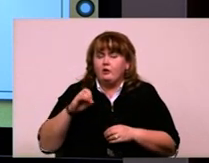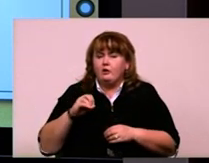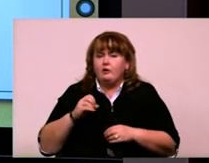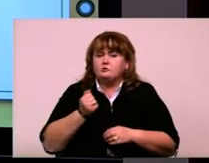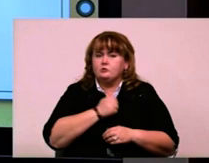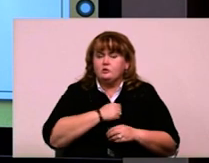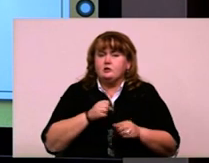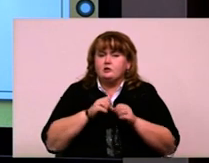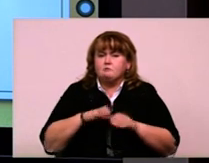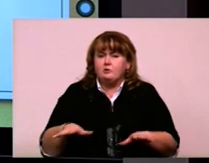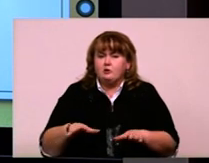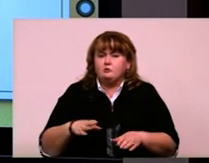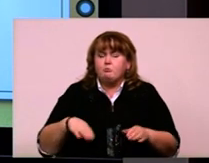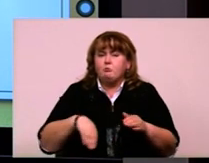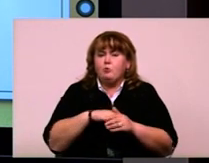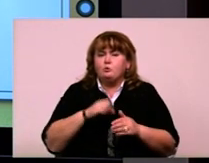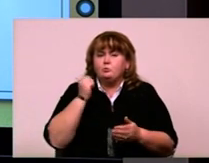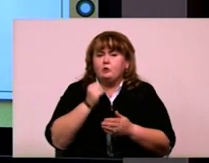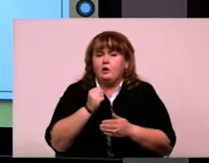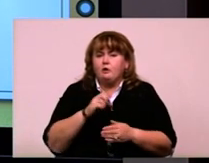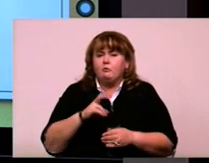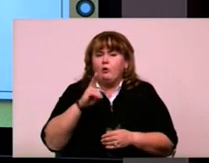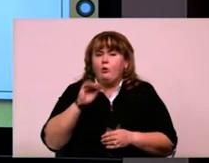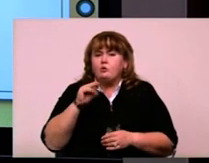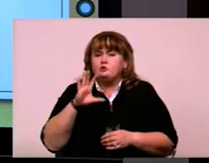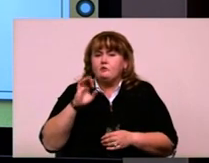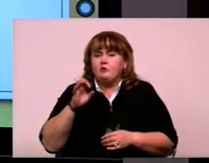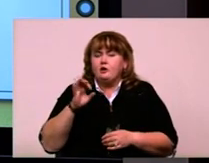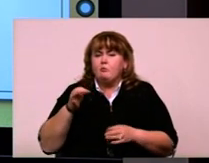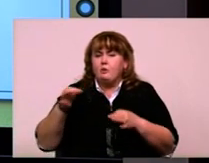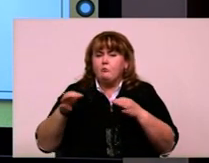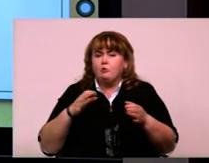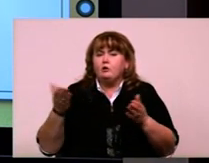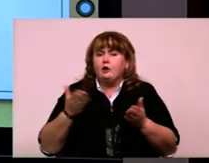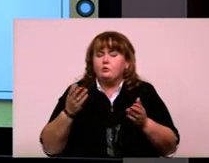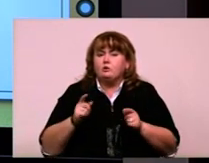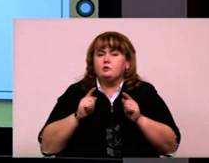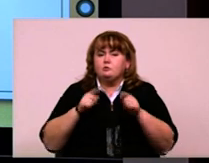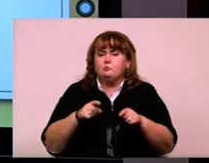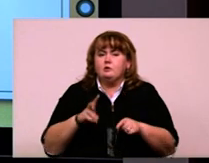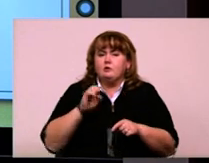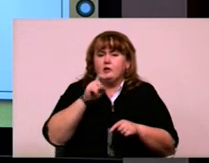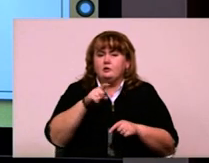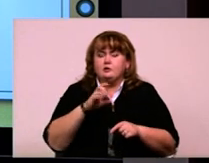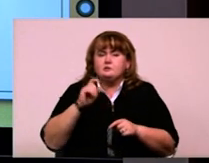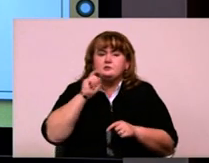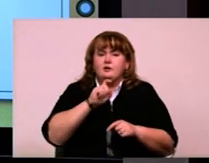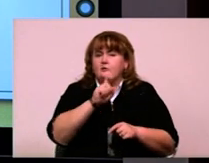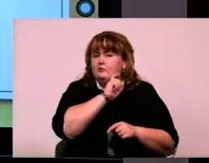сожалению, распадается под ударами кочевых племен Кидани, которые наступили на них с